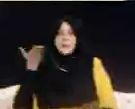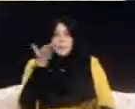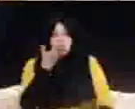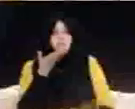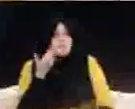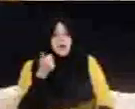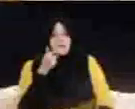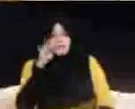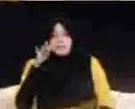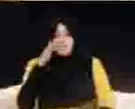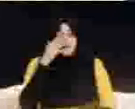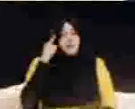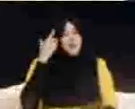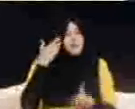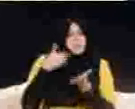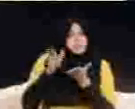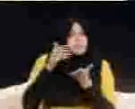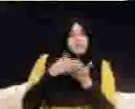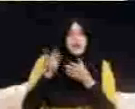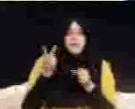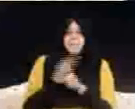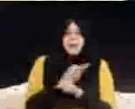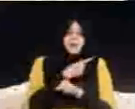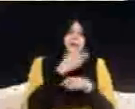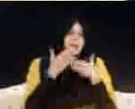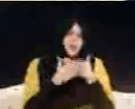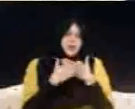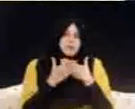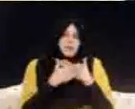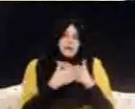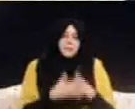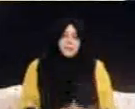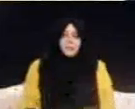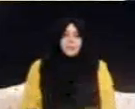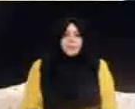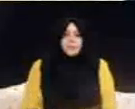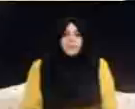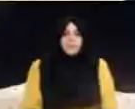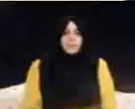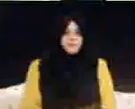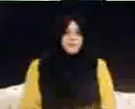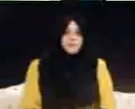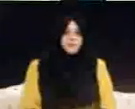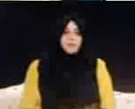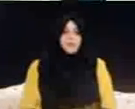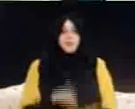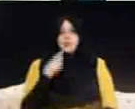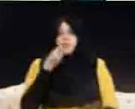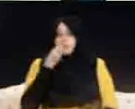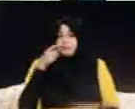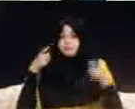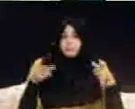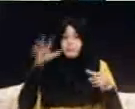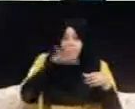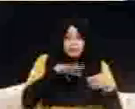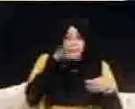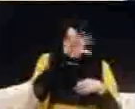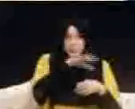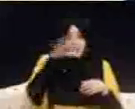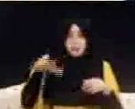يدفع الخبائث، هذه أيضا الوالدين بكثير دائما يجمرون الأفنية كما جاء عن النبي صلى الله عليه